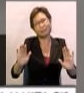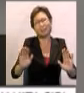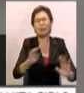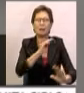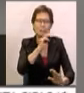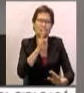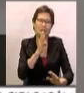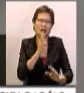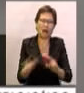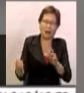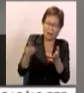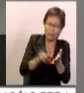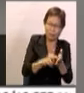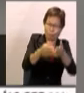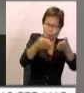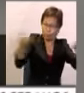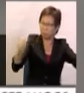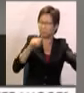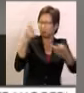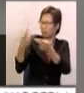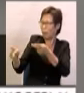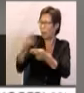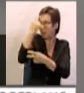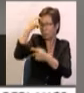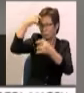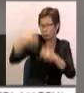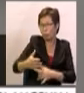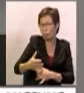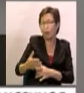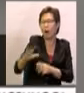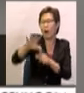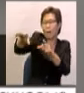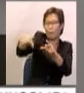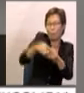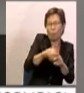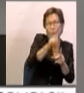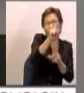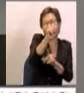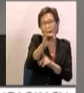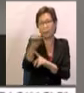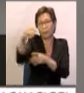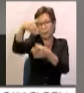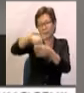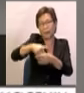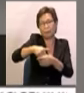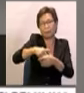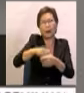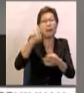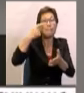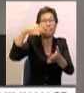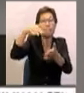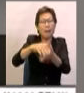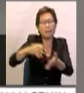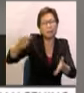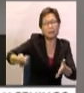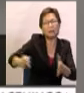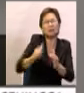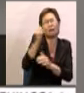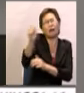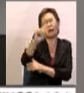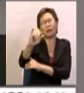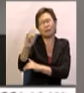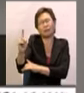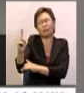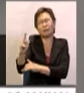Tambah beliau lagi, laporan media berkenaan tidak tepat kerana keputusan untuk memasukkan isu 1MDB dalam subjek sejarah terserah kepada